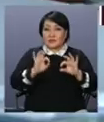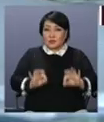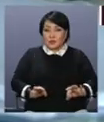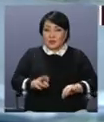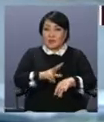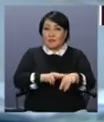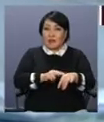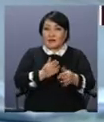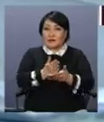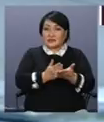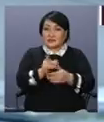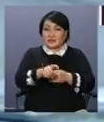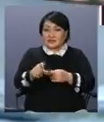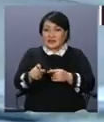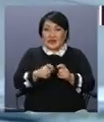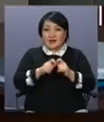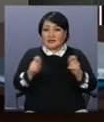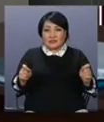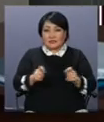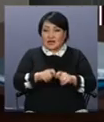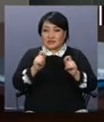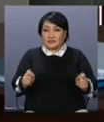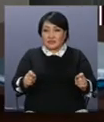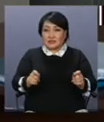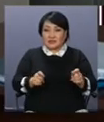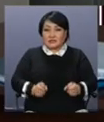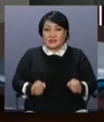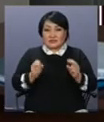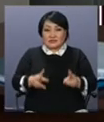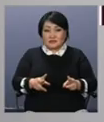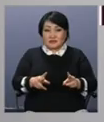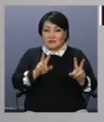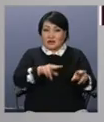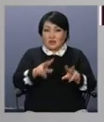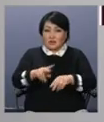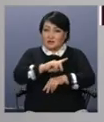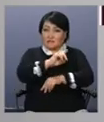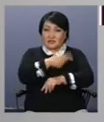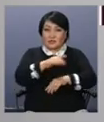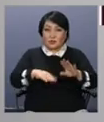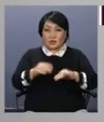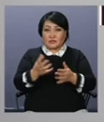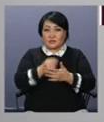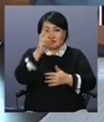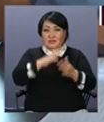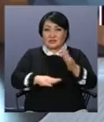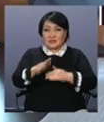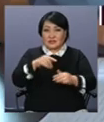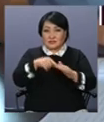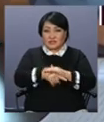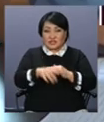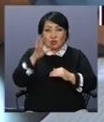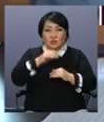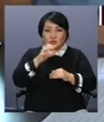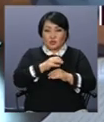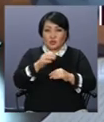қызметкерлері ашылмаған қылмысты бақылауда мықтап қолға алмақ. Олар әсіресе ел ішінде көбейіп кеткен ұрлық-қарлық, төбелес